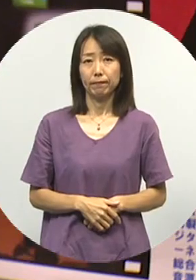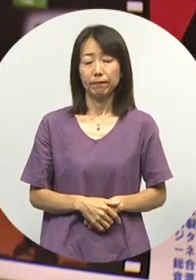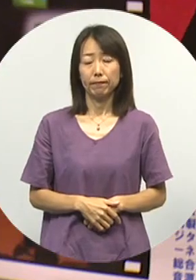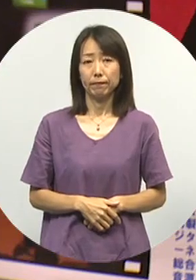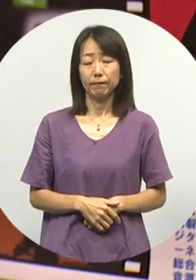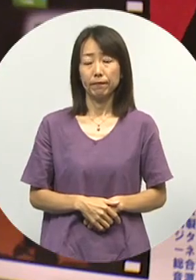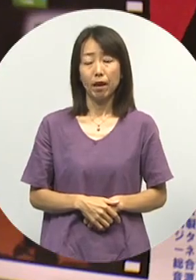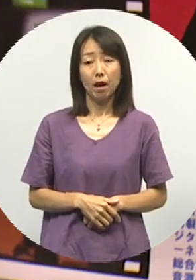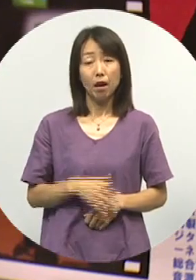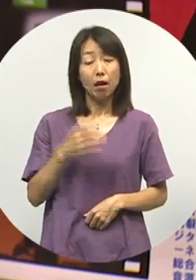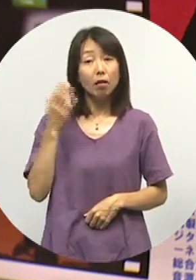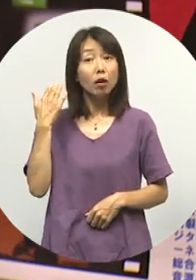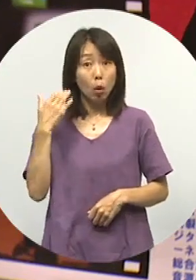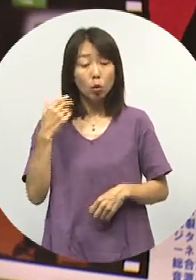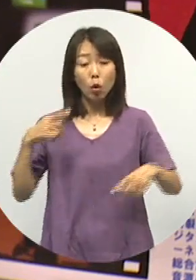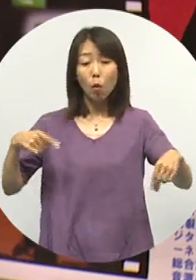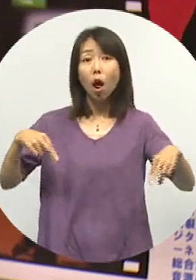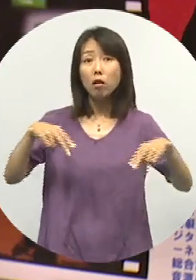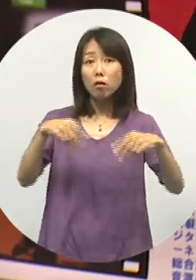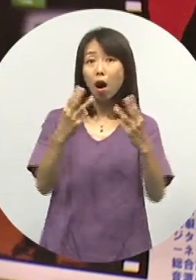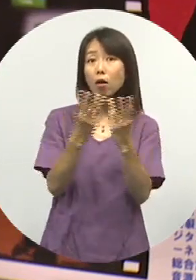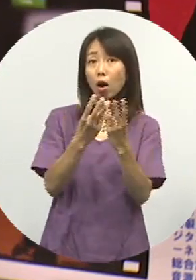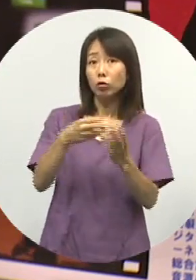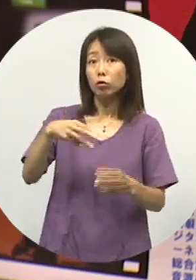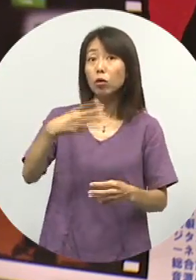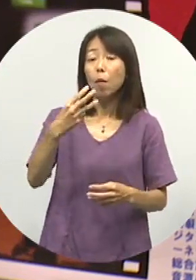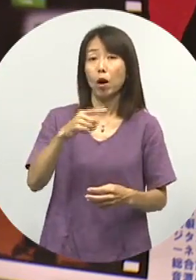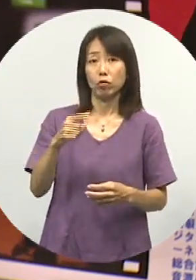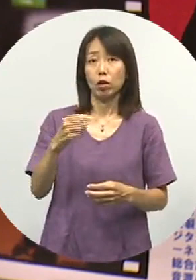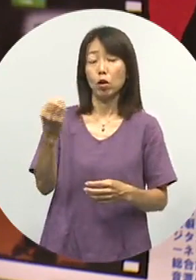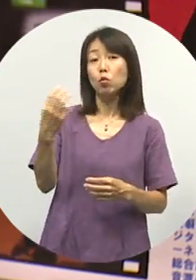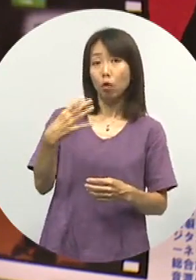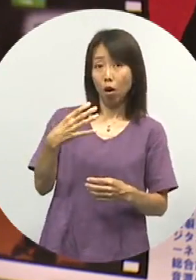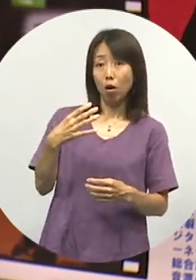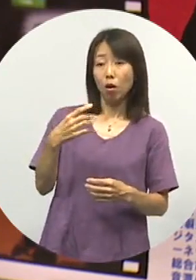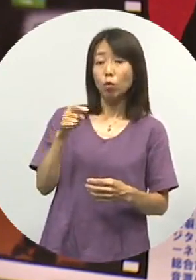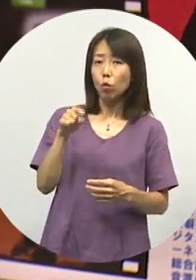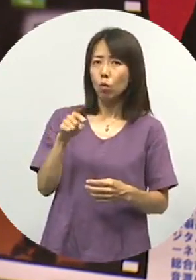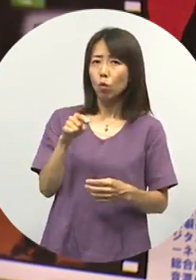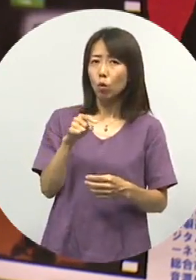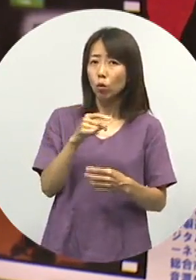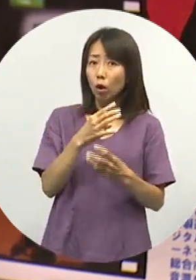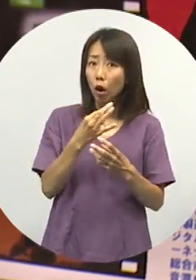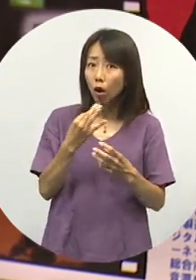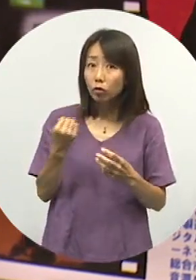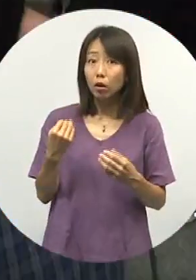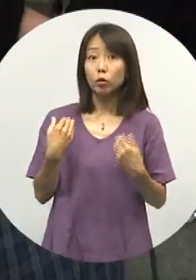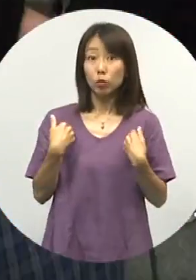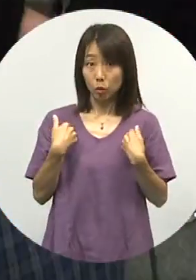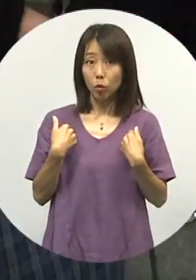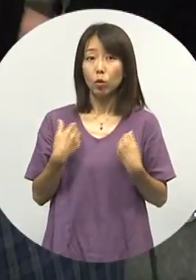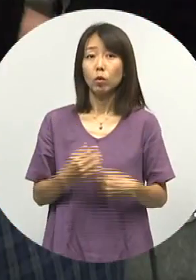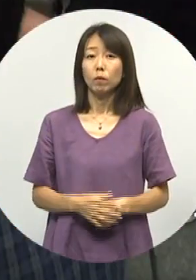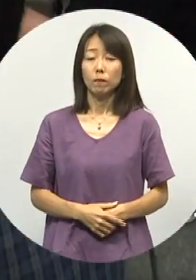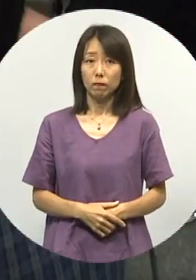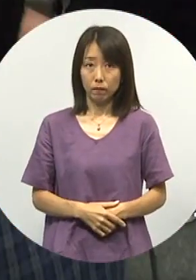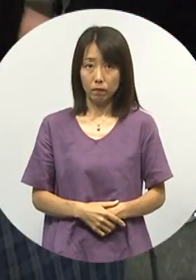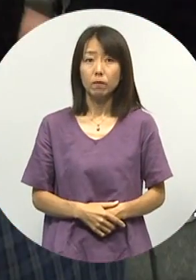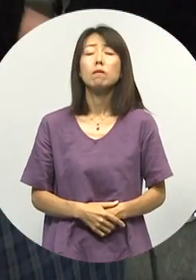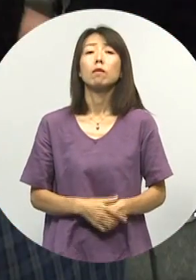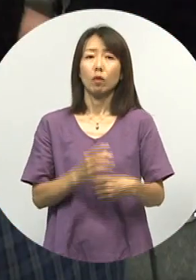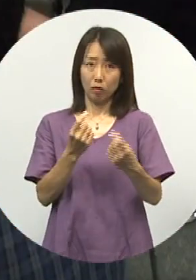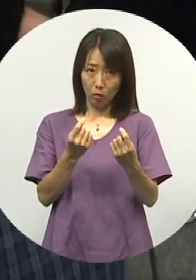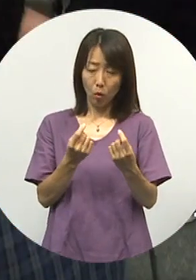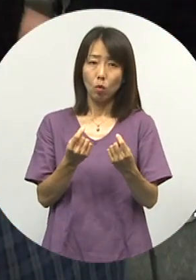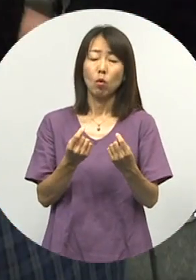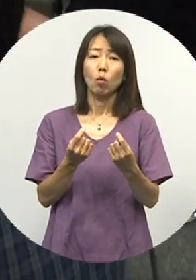先ほどボランティアの方の数出ていたんですが、それほど必要なんですか。 そうなんです。点字